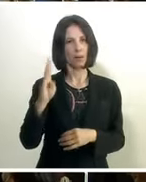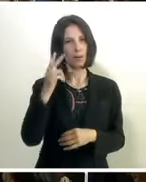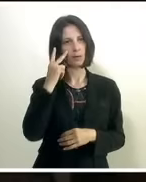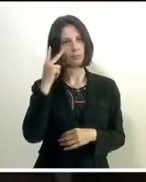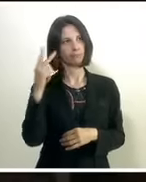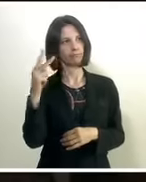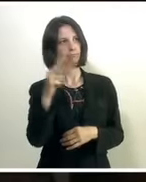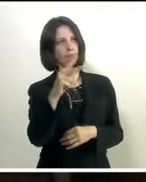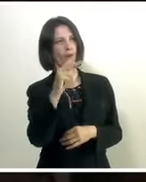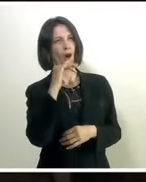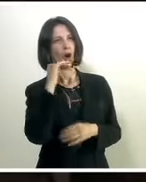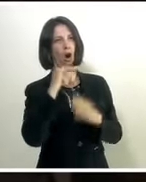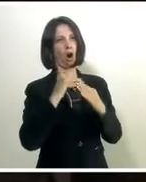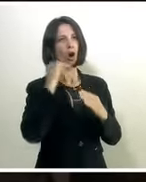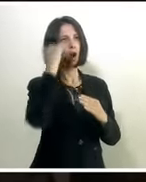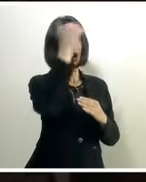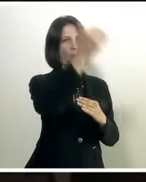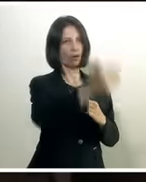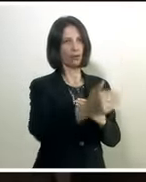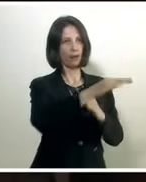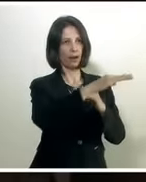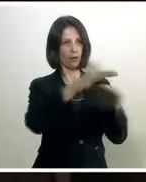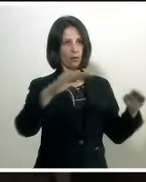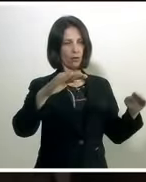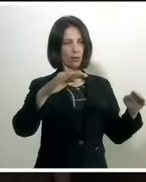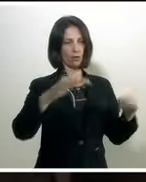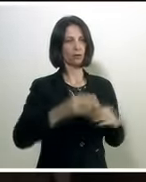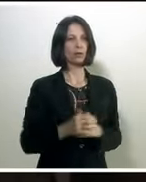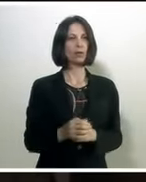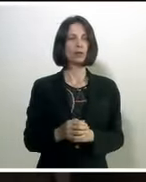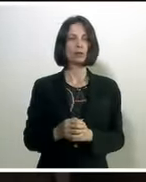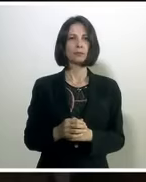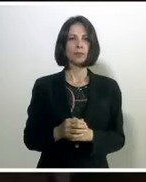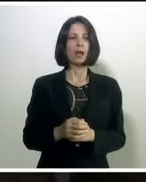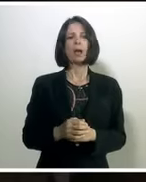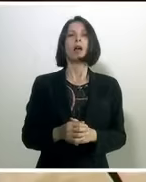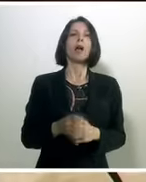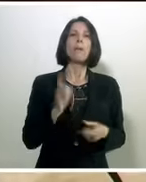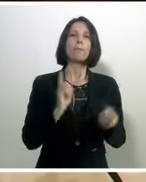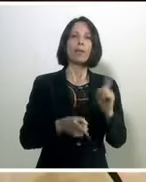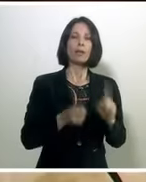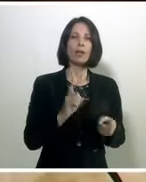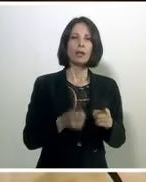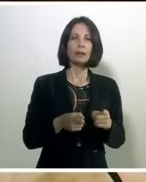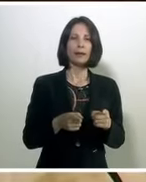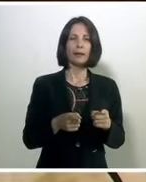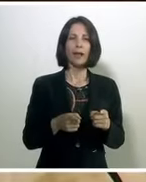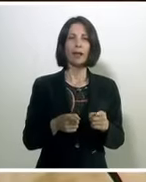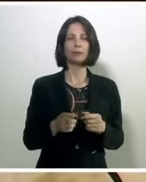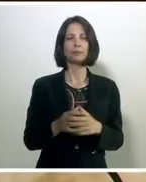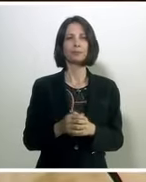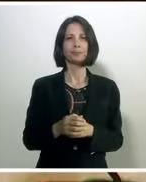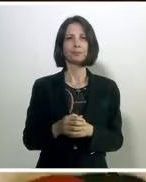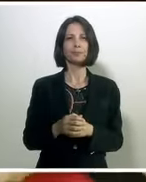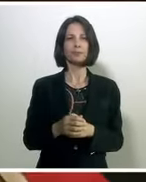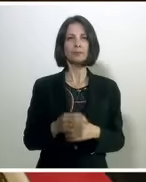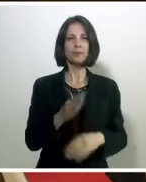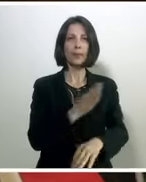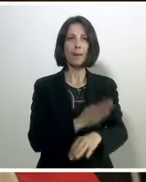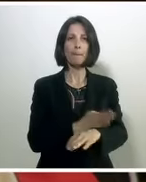oltre l'orizzonte immediato di una campagna elettorale nella lunga e vasta storia della quale il suo